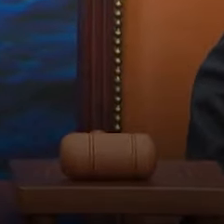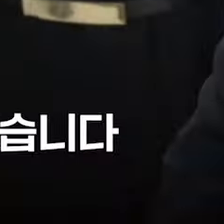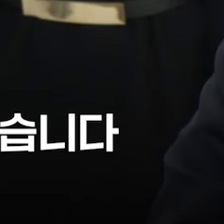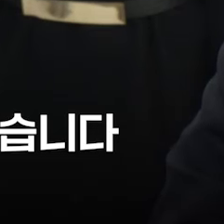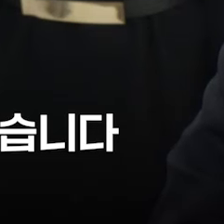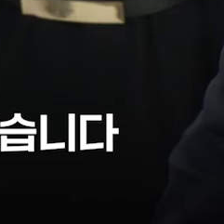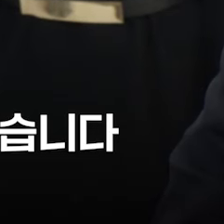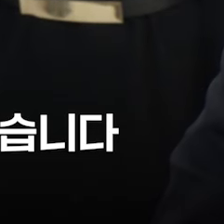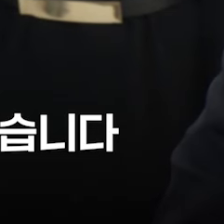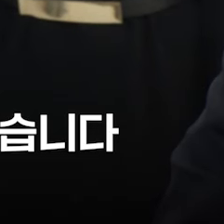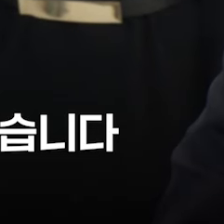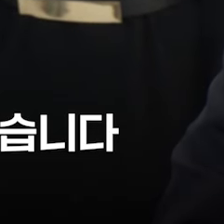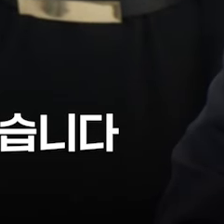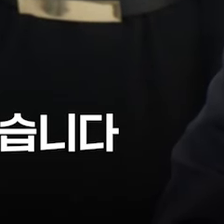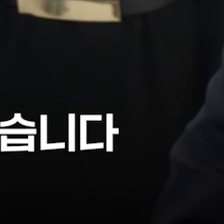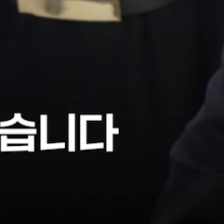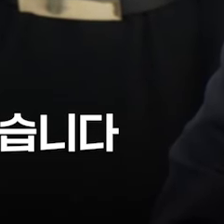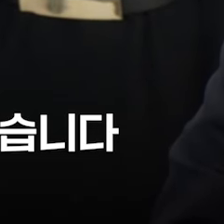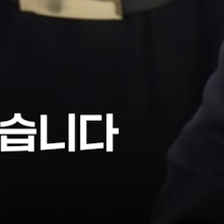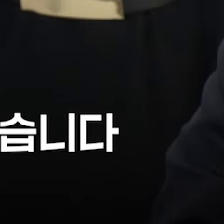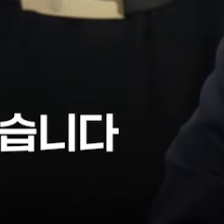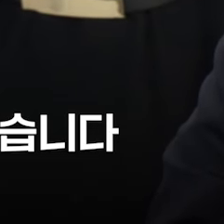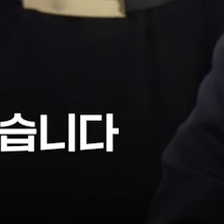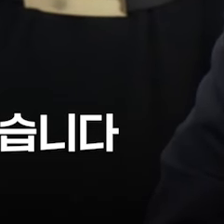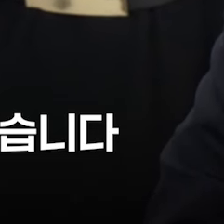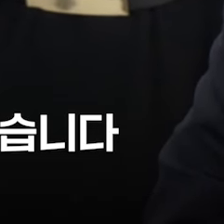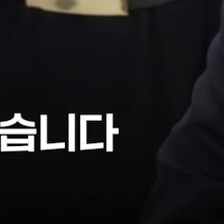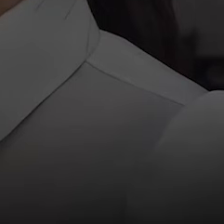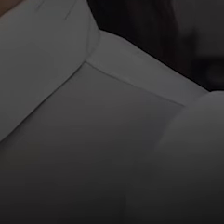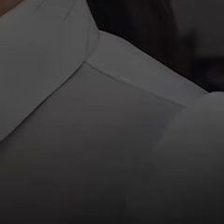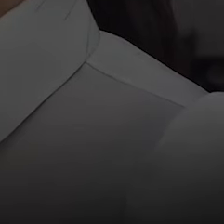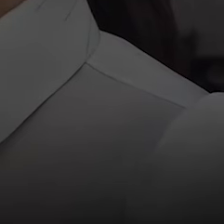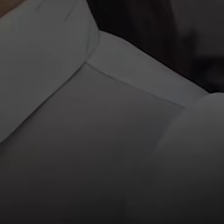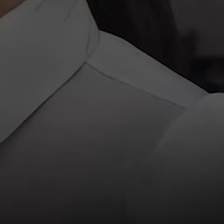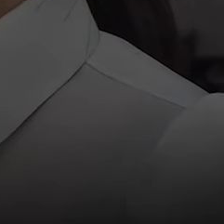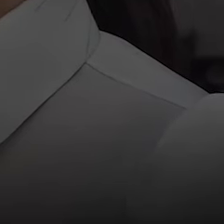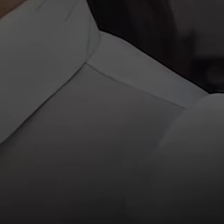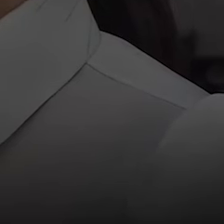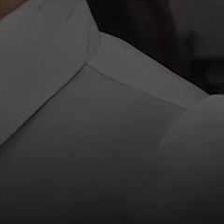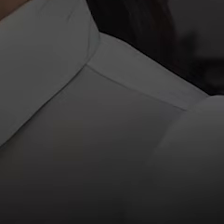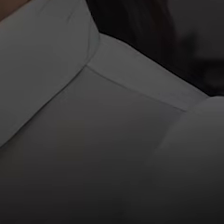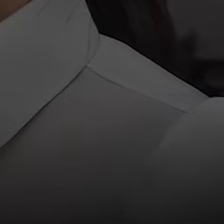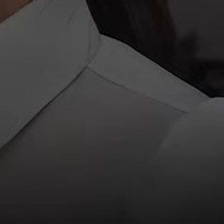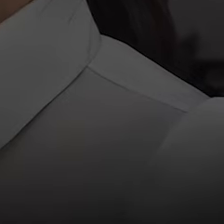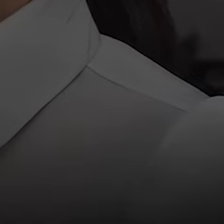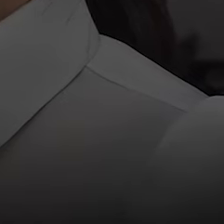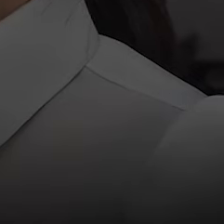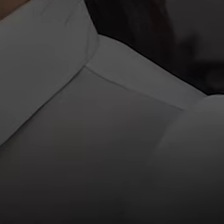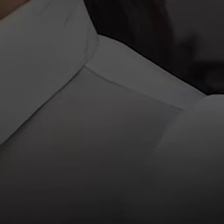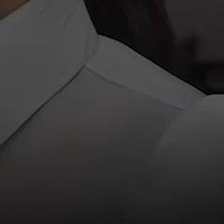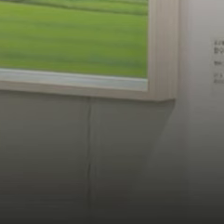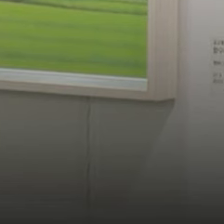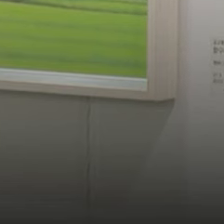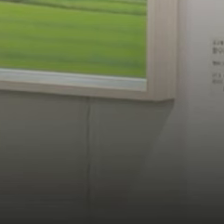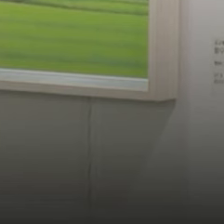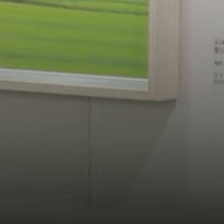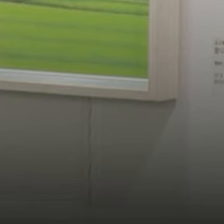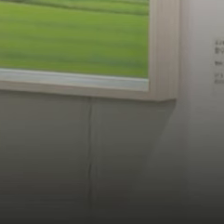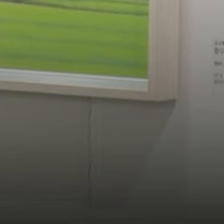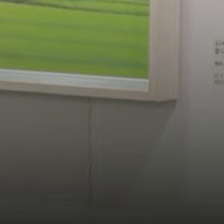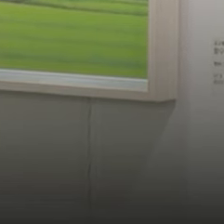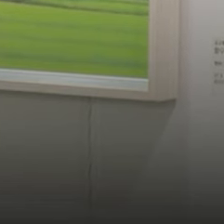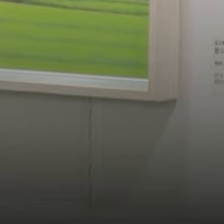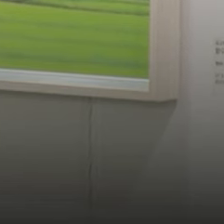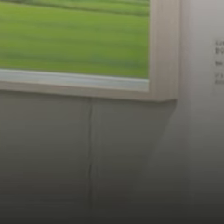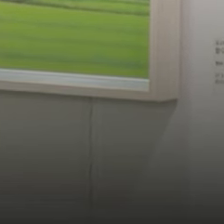천공이 김건희 여사의 사이비 국사로 보인다고 주장했습니다. 국사는 임금의 스승을 뜻합니다. 천공의